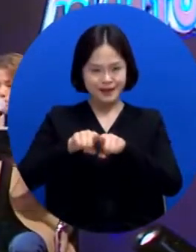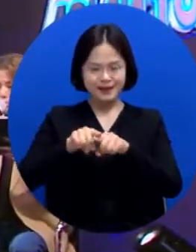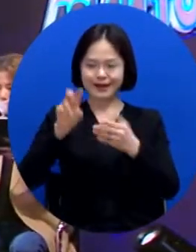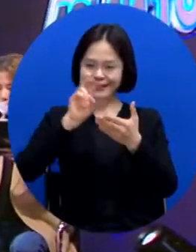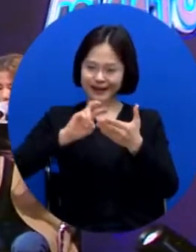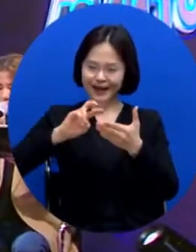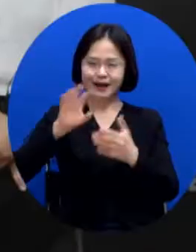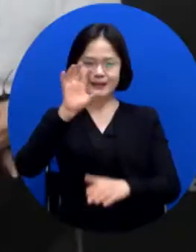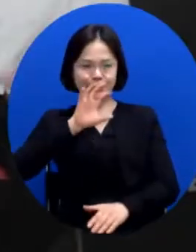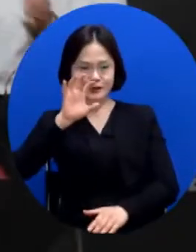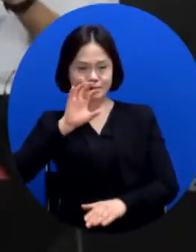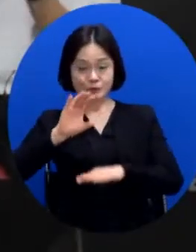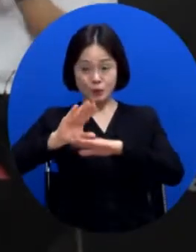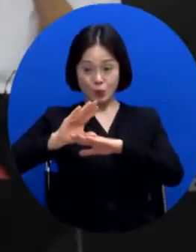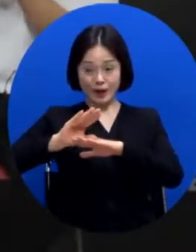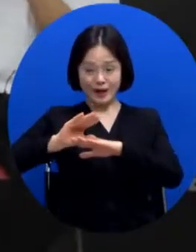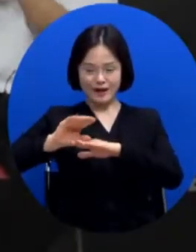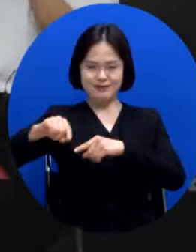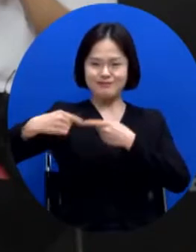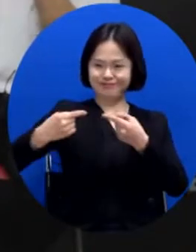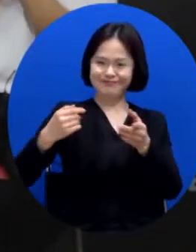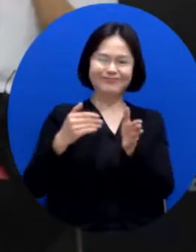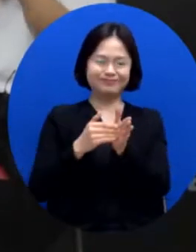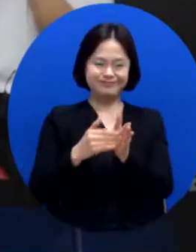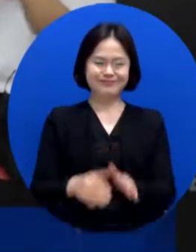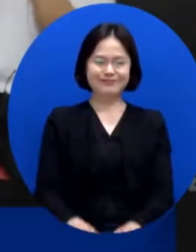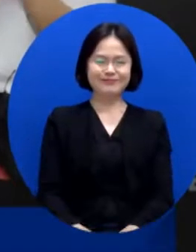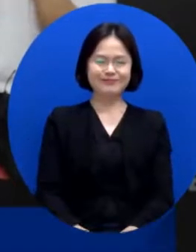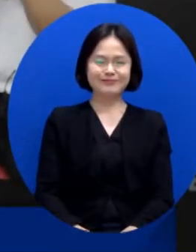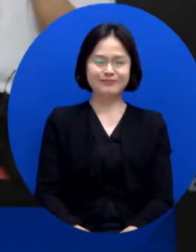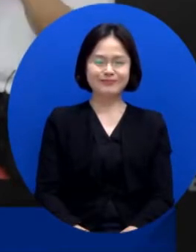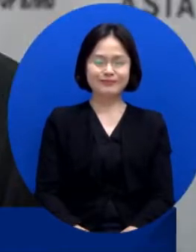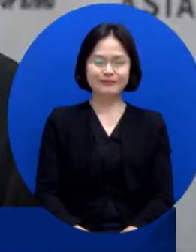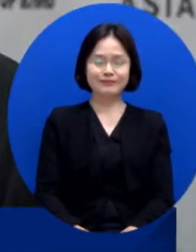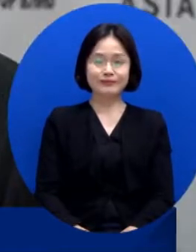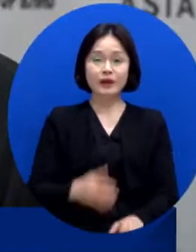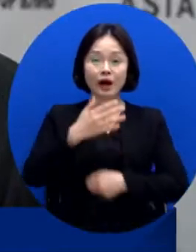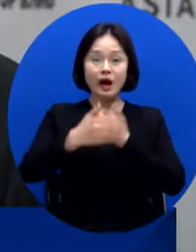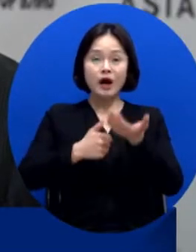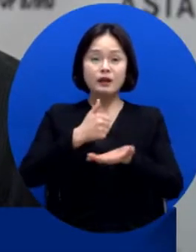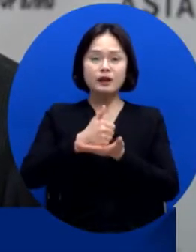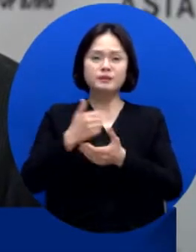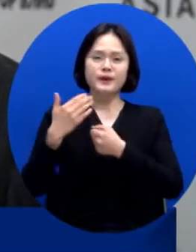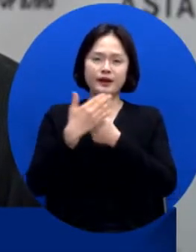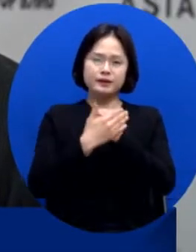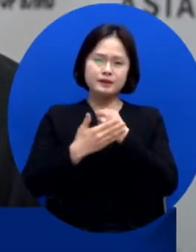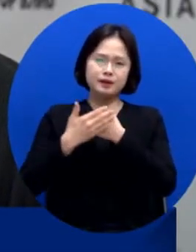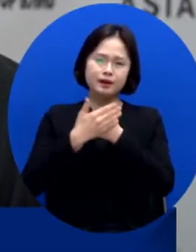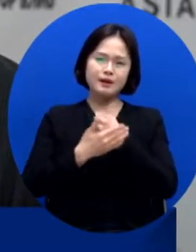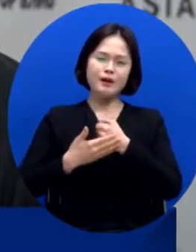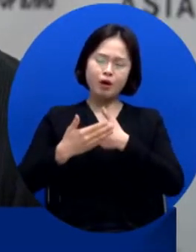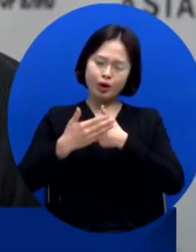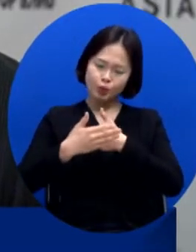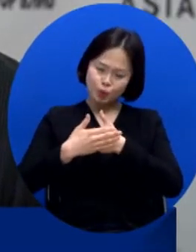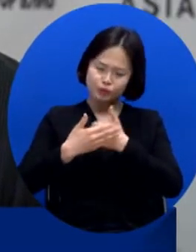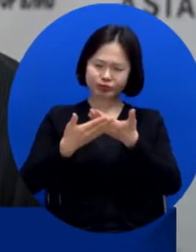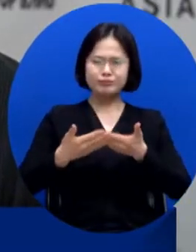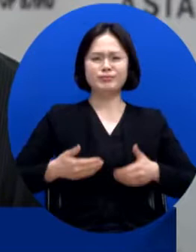방송에 참여할 수 있었습니다. We really need the grace of God because here in the Philippines, it's